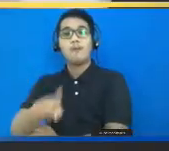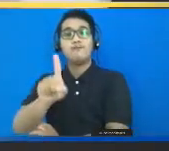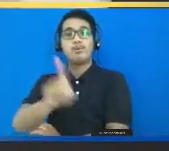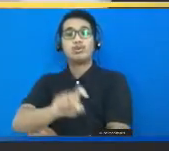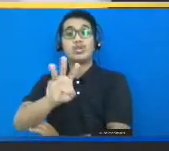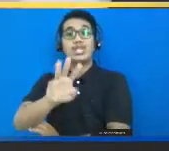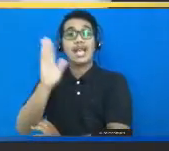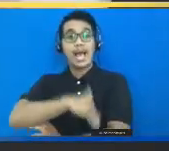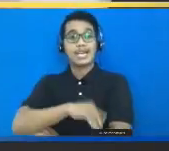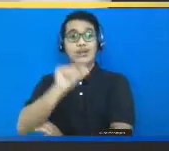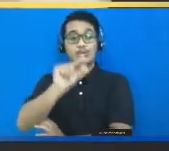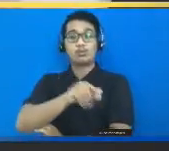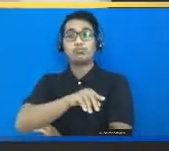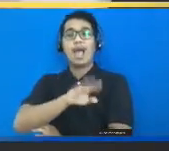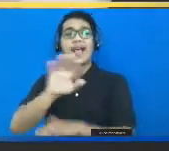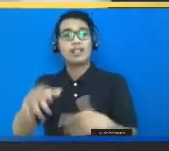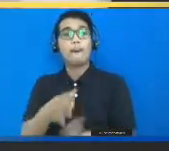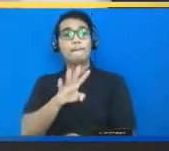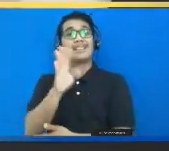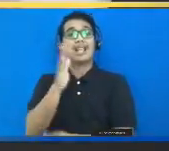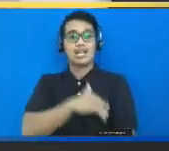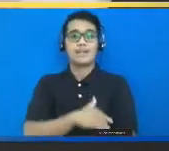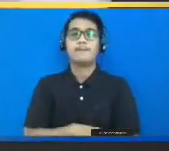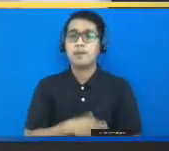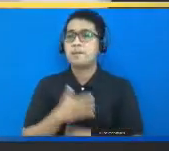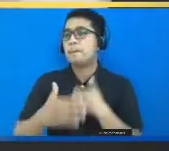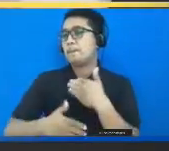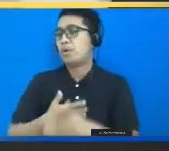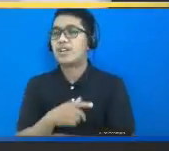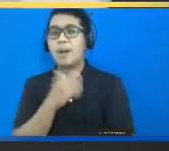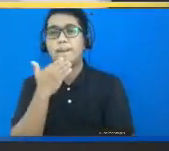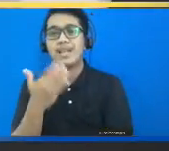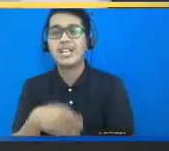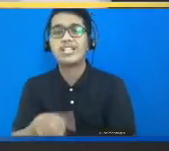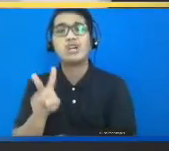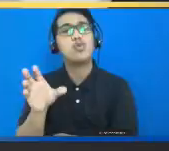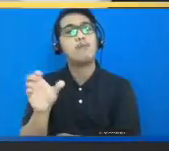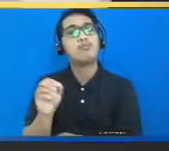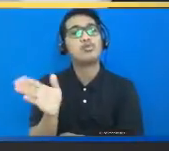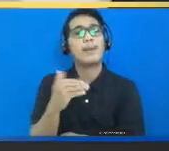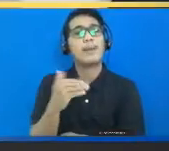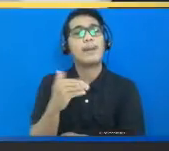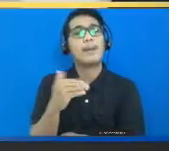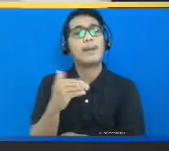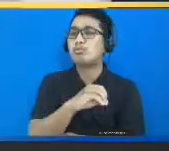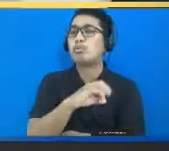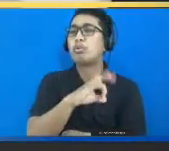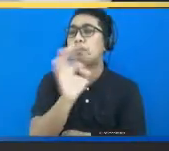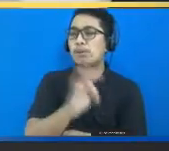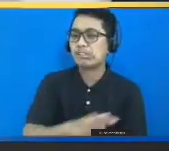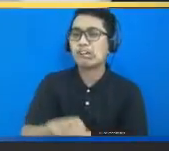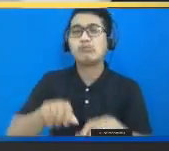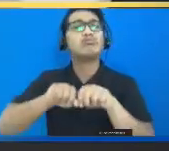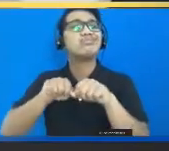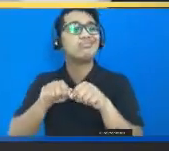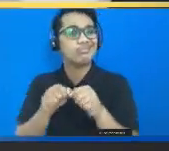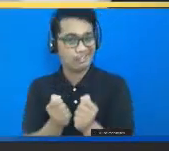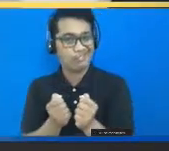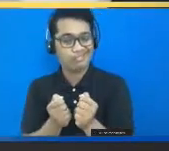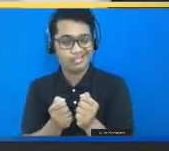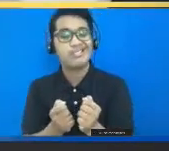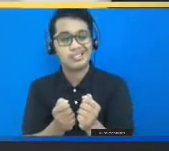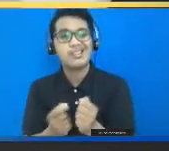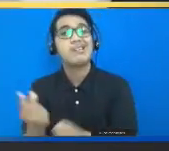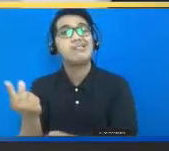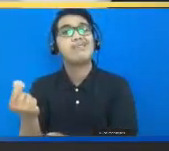sampai di Jakarta 3-4 hari produknya Biasanya sih 20% 20-30 rusak duluan dan harga